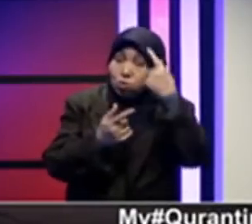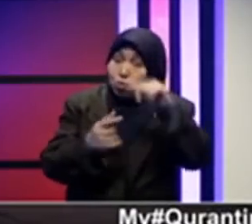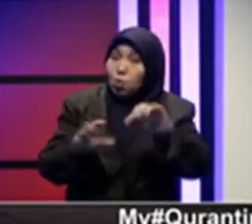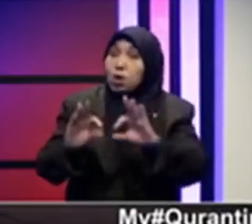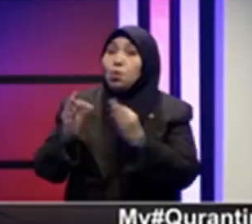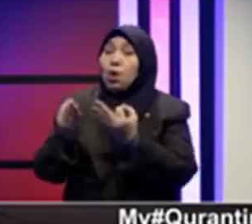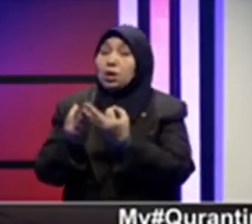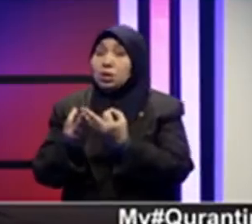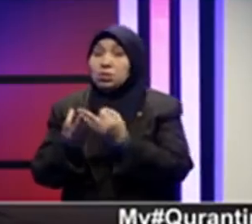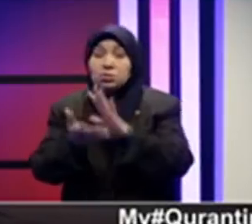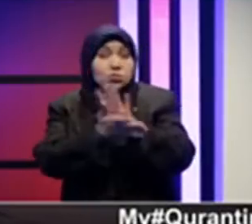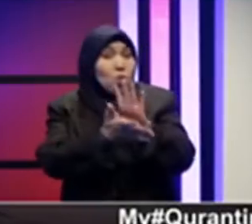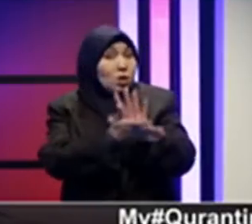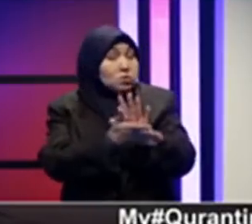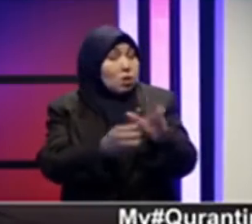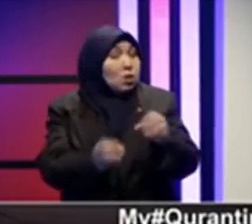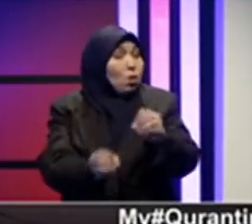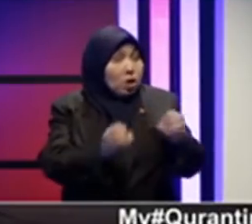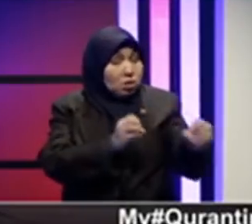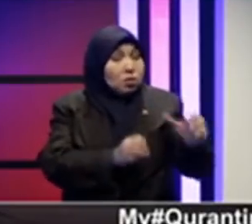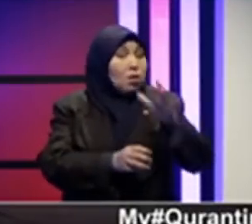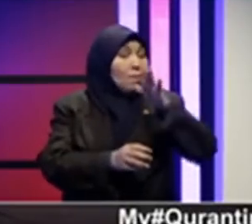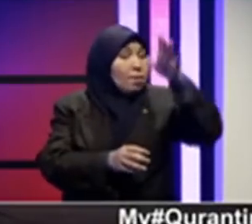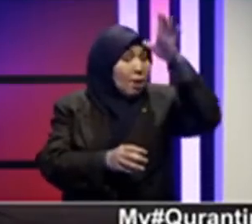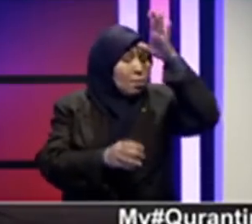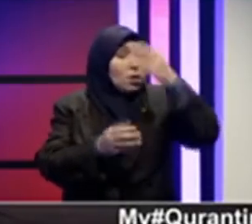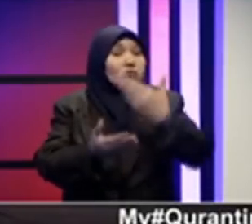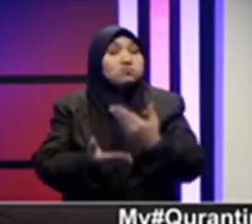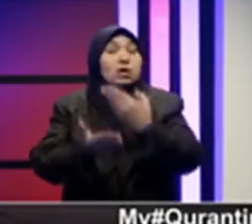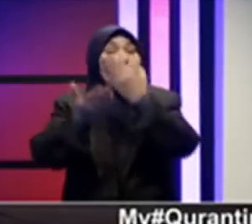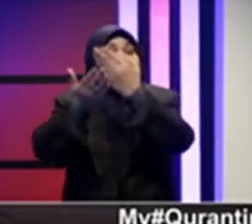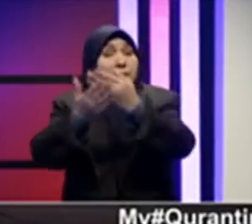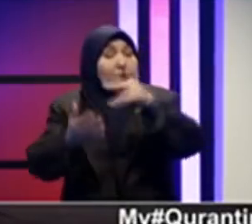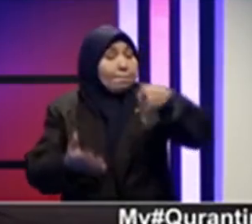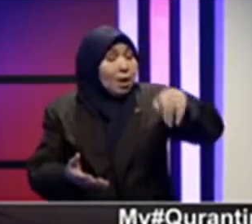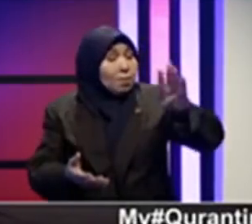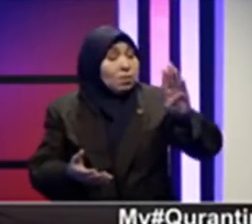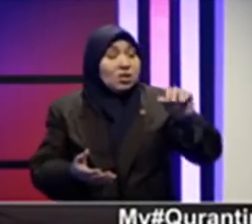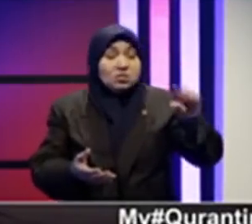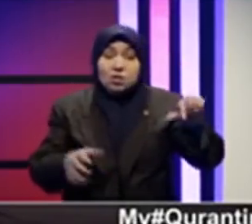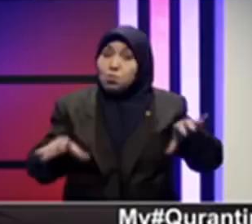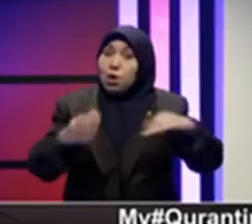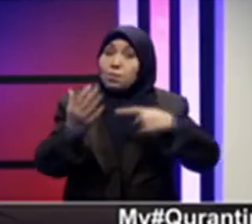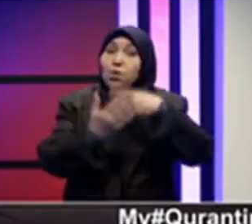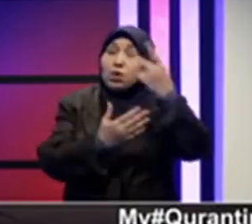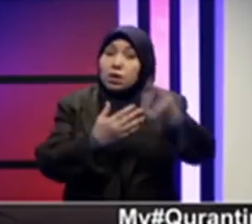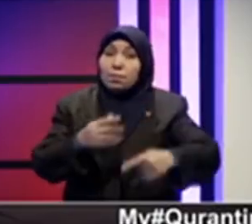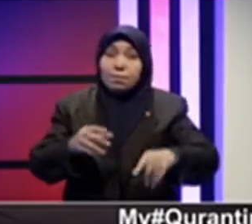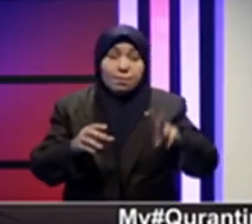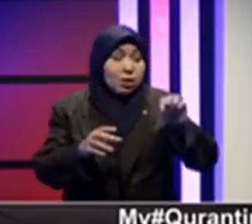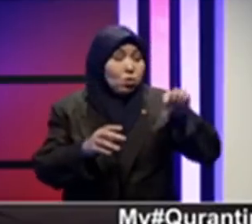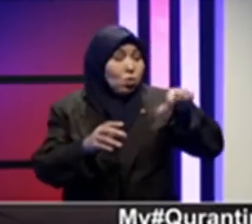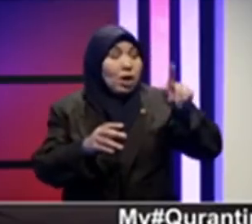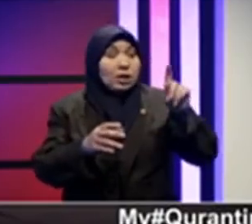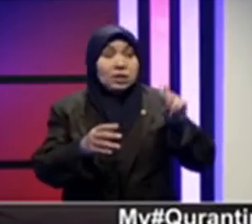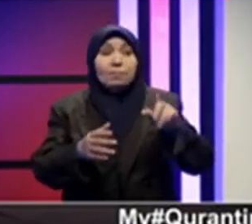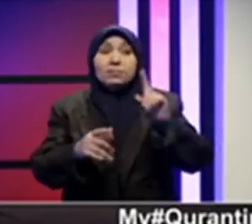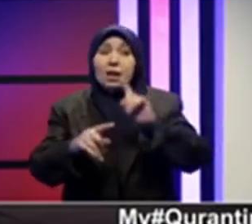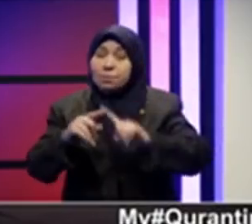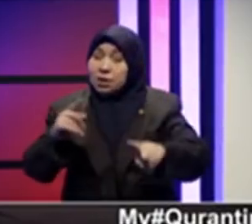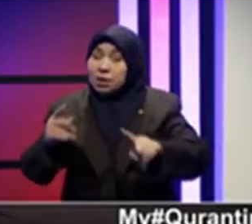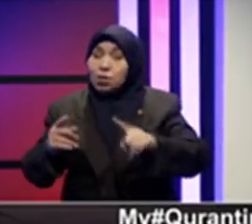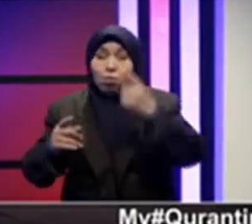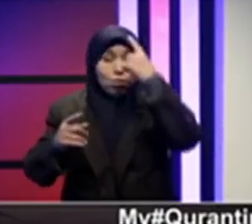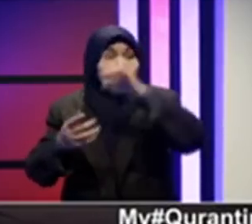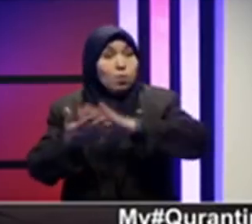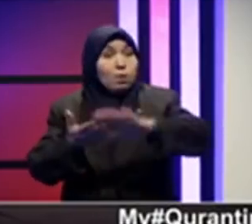di sekolah-sekolah, ya, ataupun ibu ayah mungkin boleh cadangkan pada PIBG, kita buat program Quran time, Ustaz, ya, tapi versi untuk pelajar-pelajar.